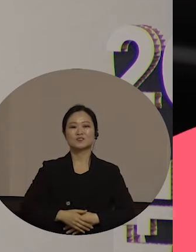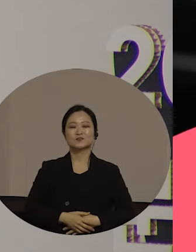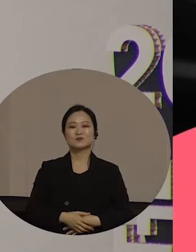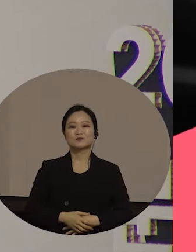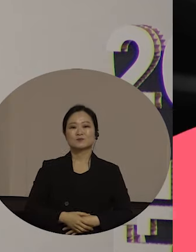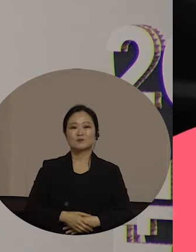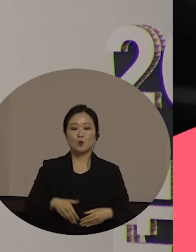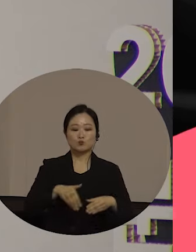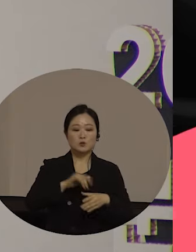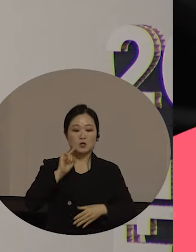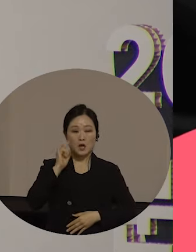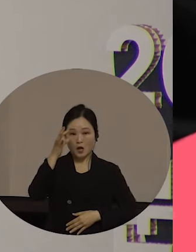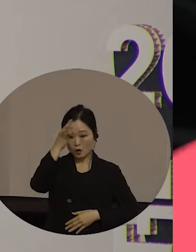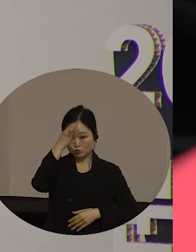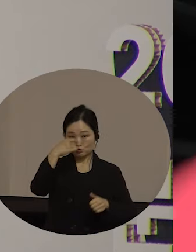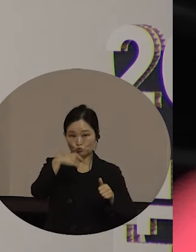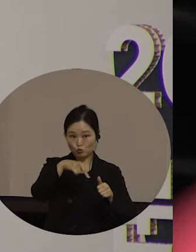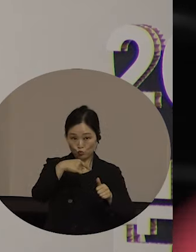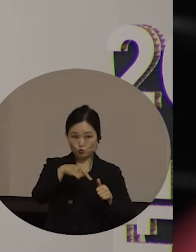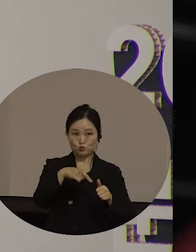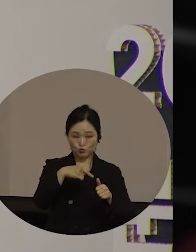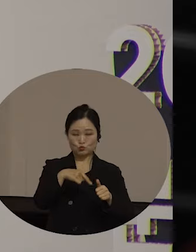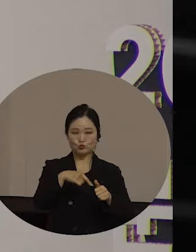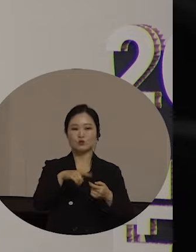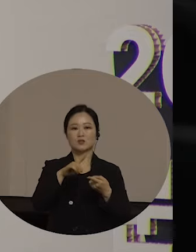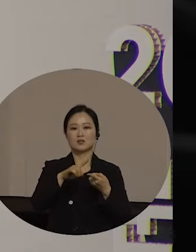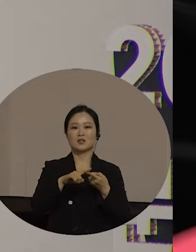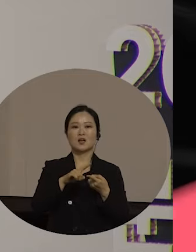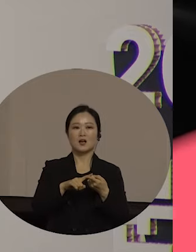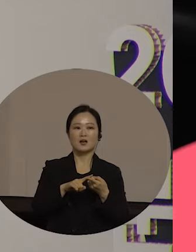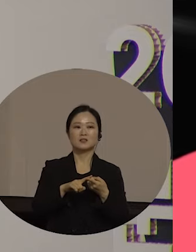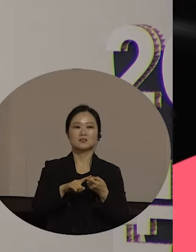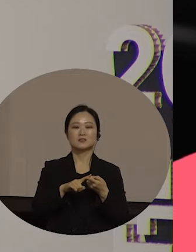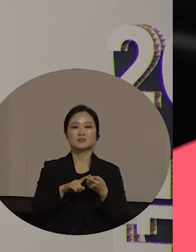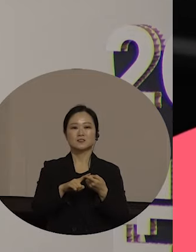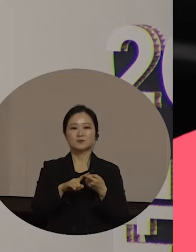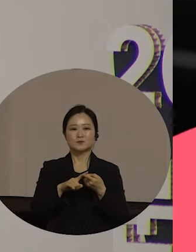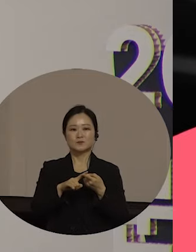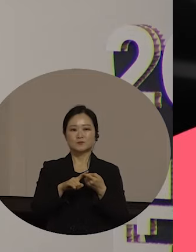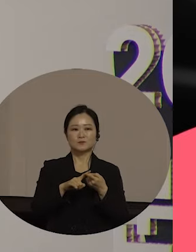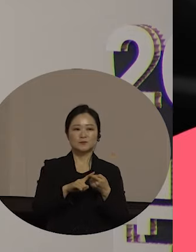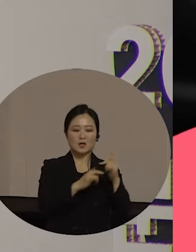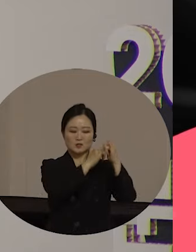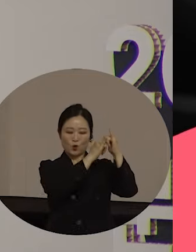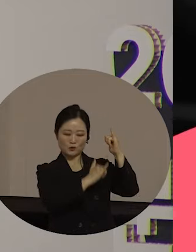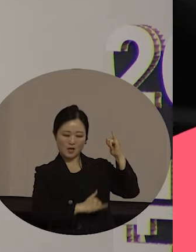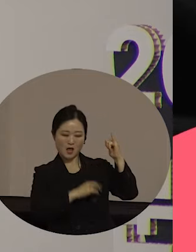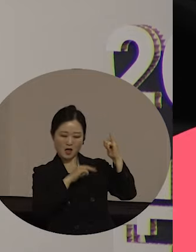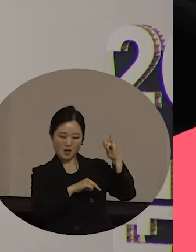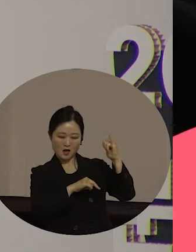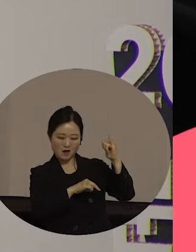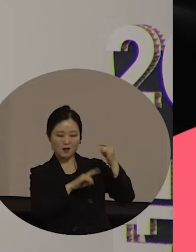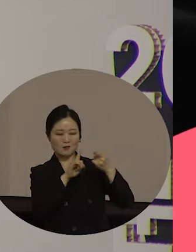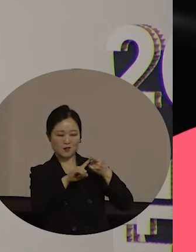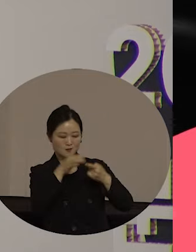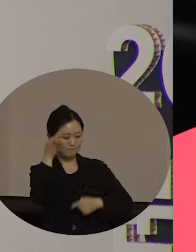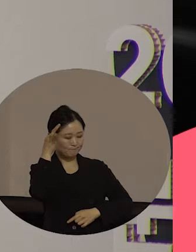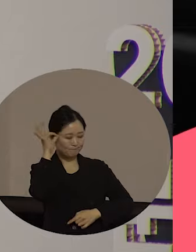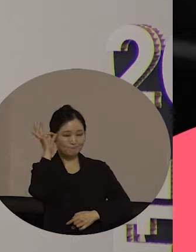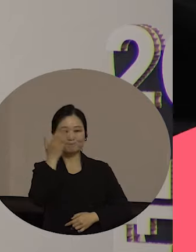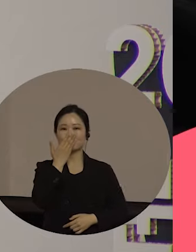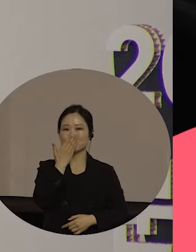않지만 문화예술 교육을 해오신 분들의 피와 땀이 그 숫자에 하나하나에 다 들어가 있는 것을 저희가 느낄 수 있었습니다.